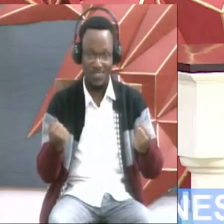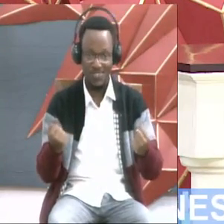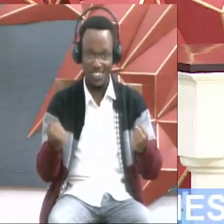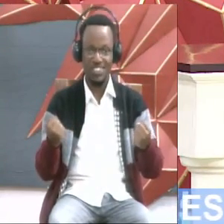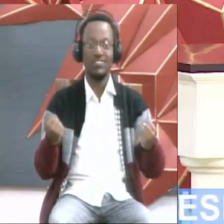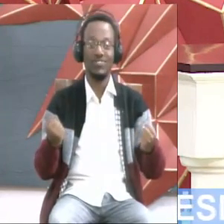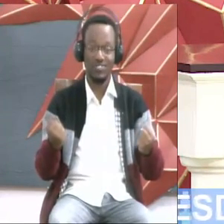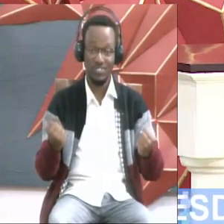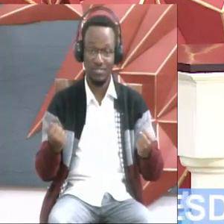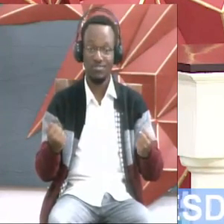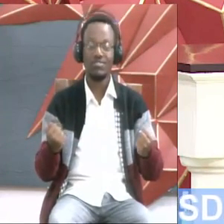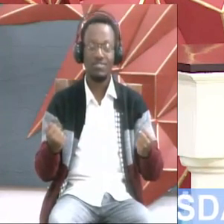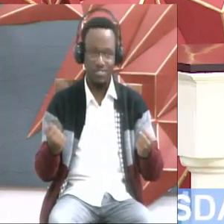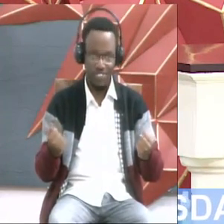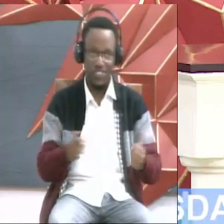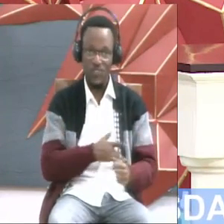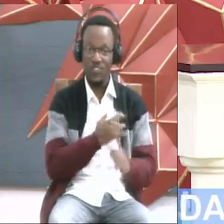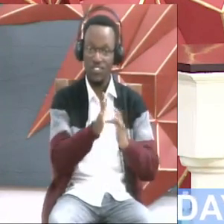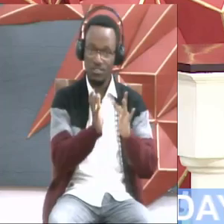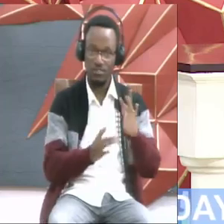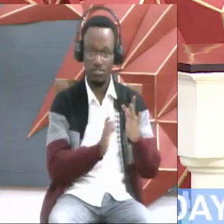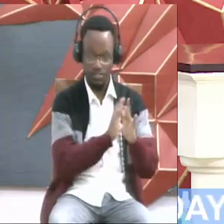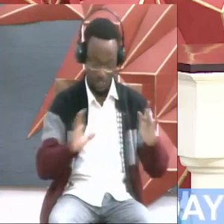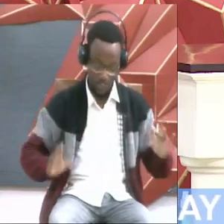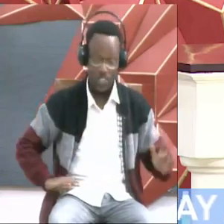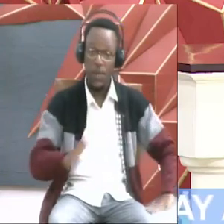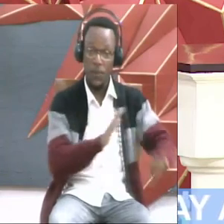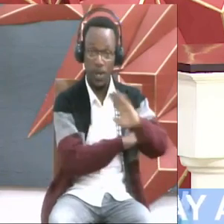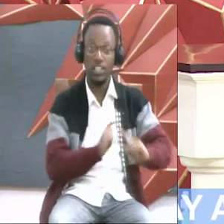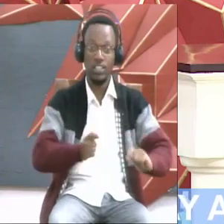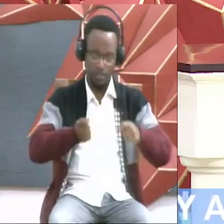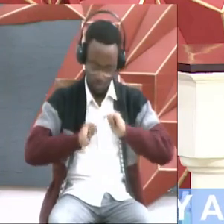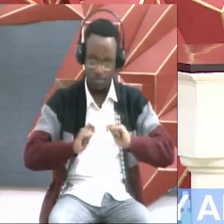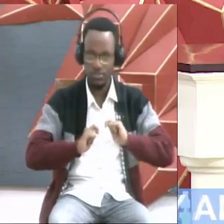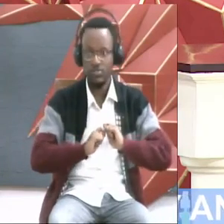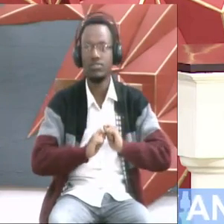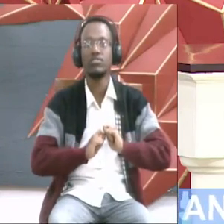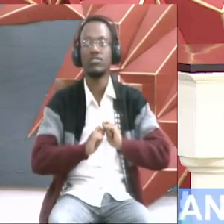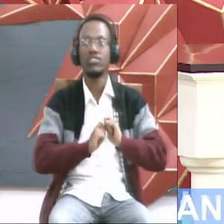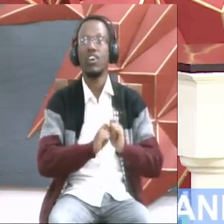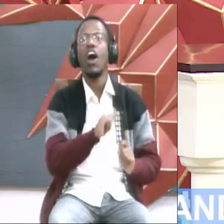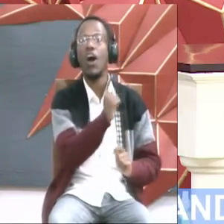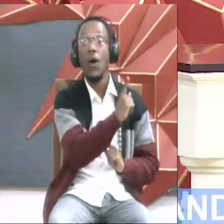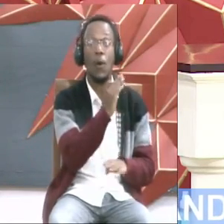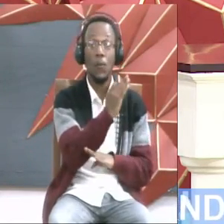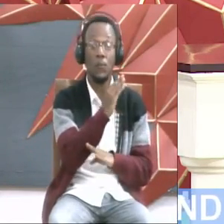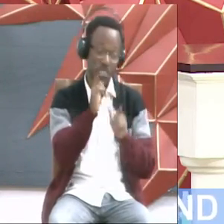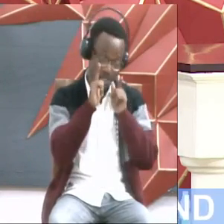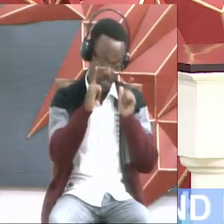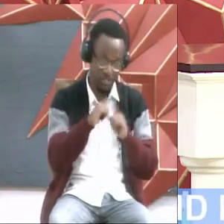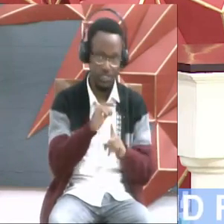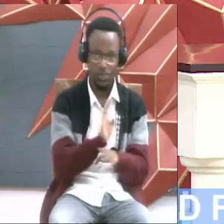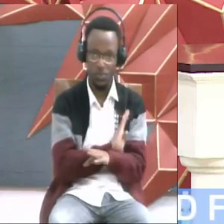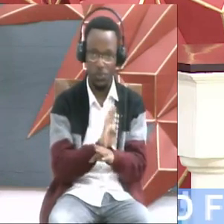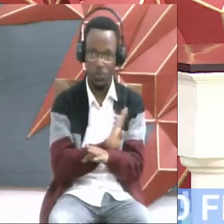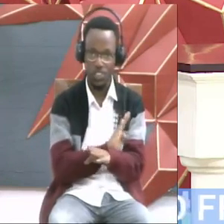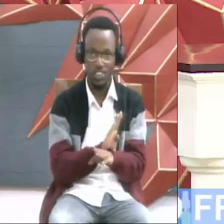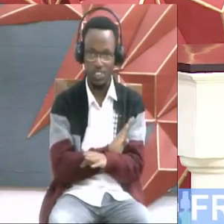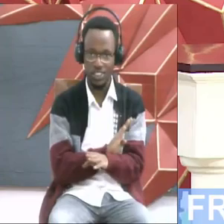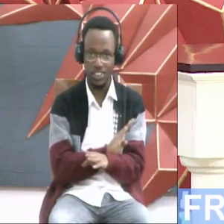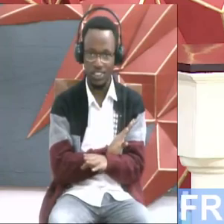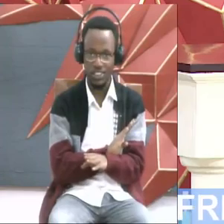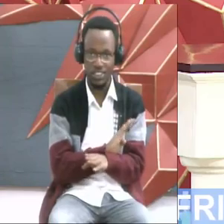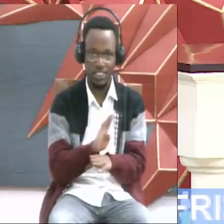bya Kristo. Imana nibiduhe. Amen. Paul ati twese mu bikore no bambe cyo cyakabiri ku